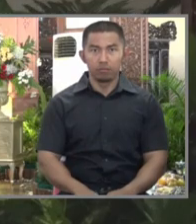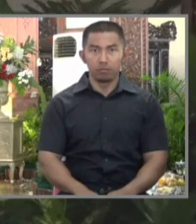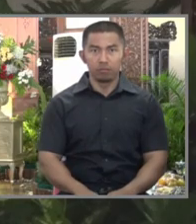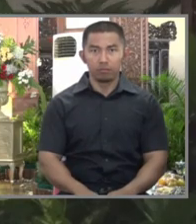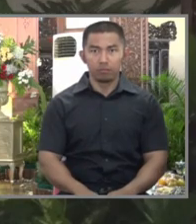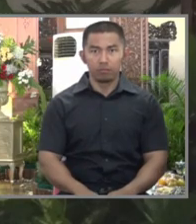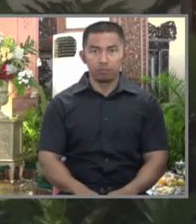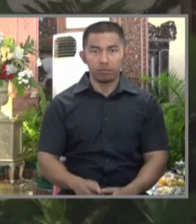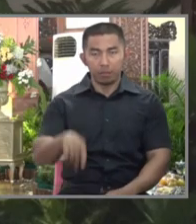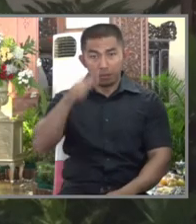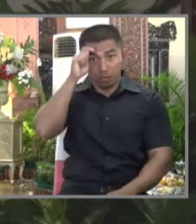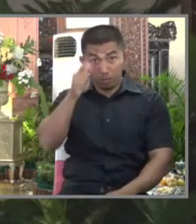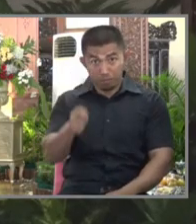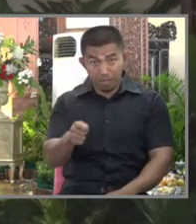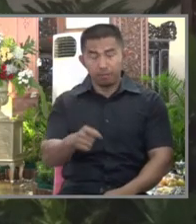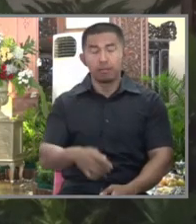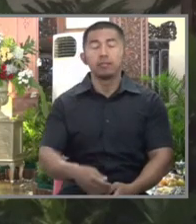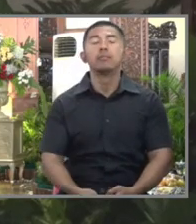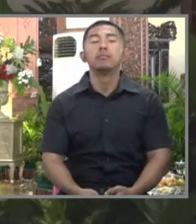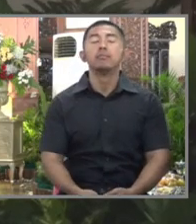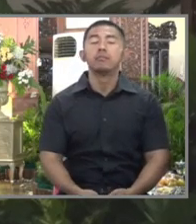yang sangat saya hormati,